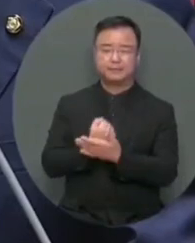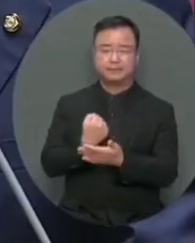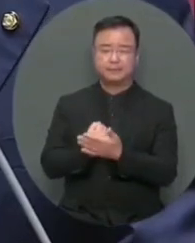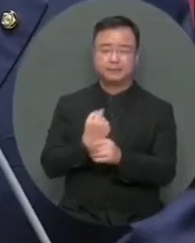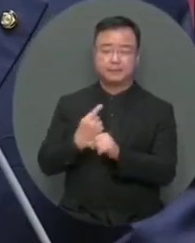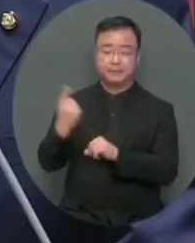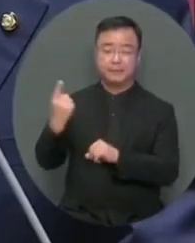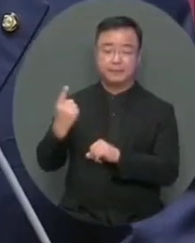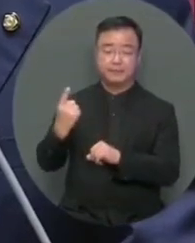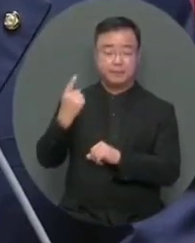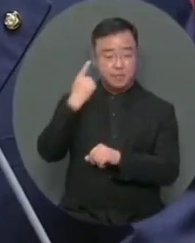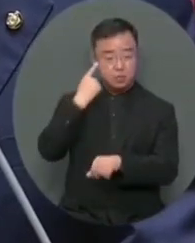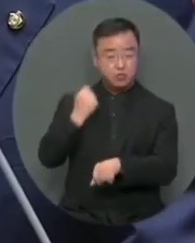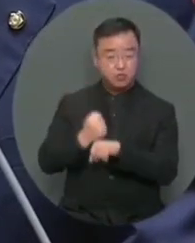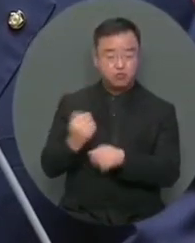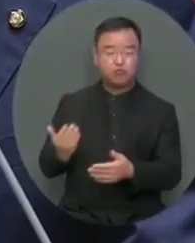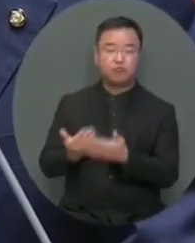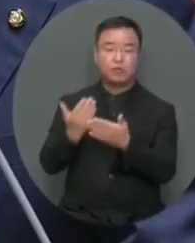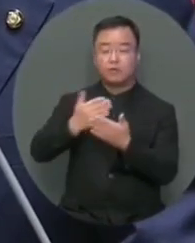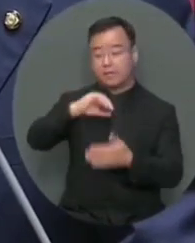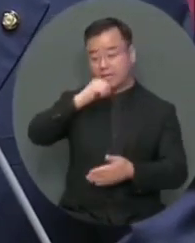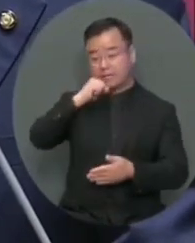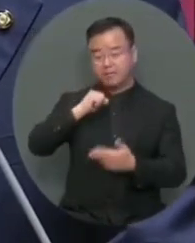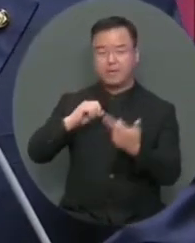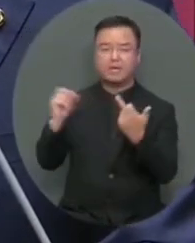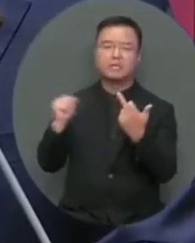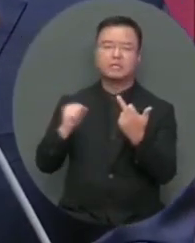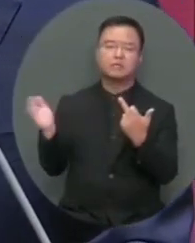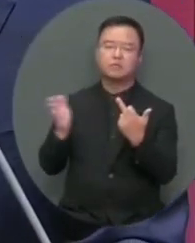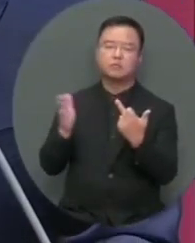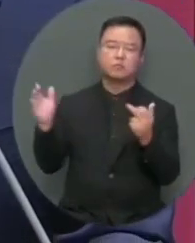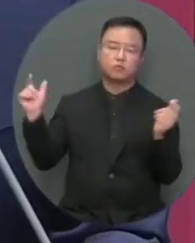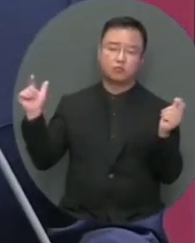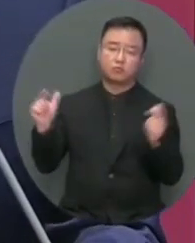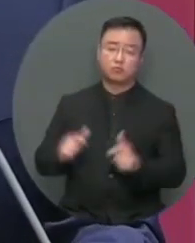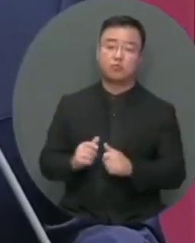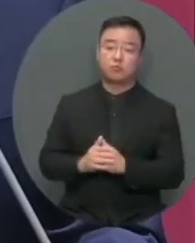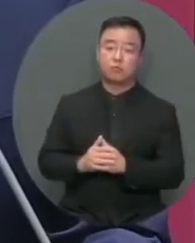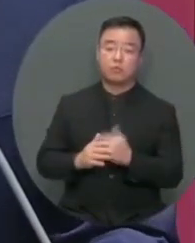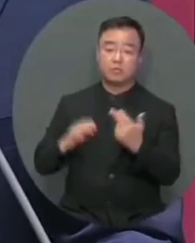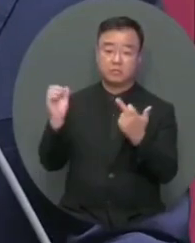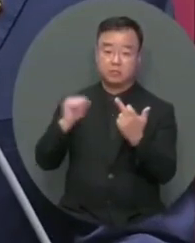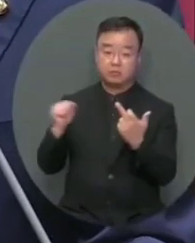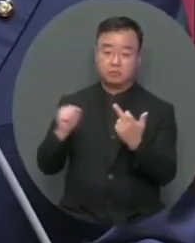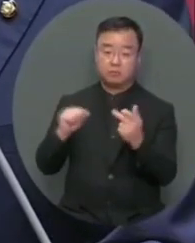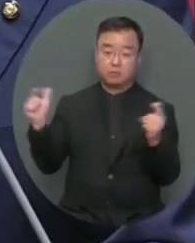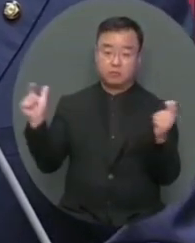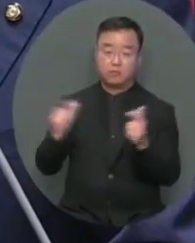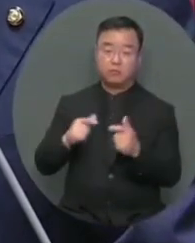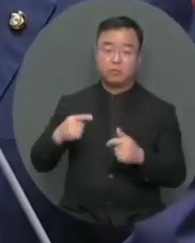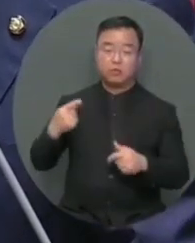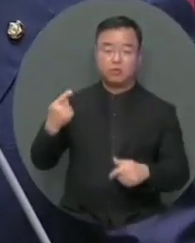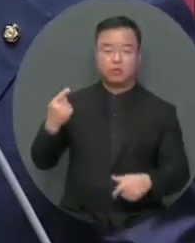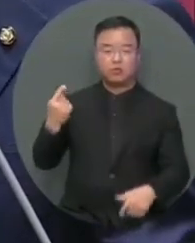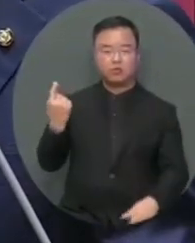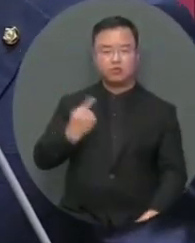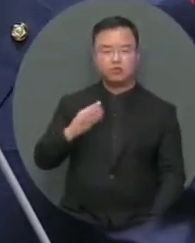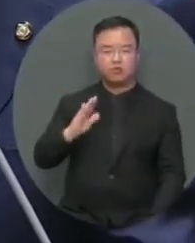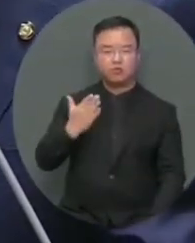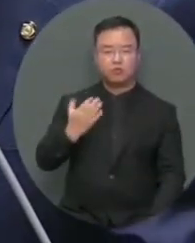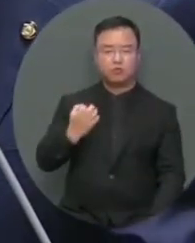내년도 이제 R&D 예산이 무려 이제 17% 정도 줄었는데요. 아마 이 예산 삭감은 91년 이후 33년